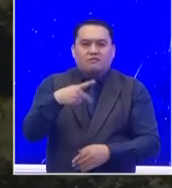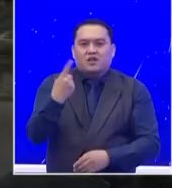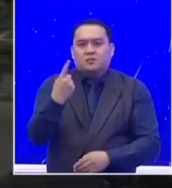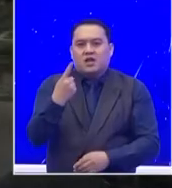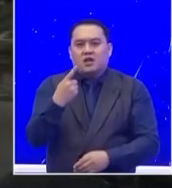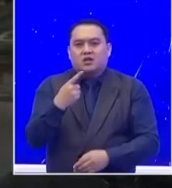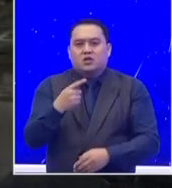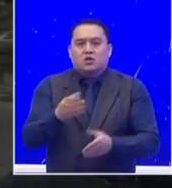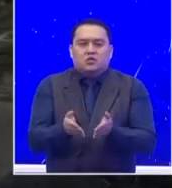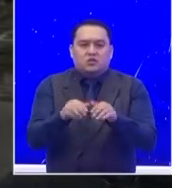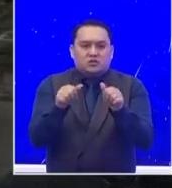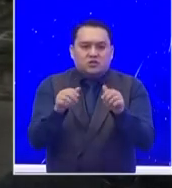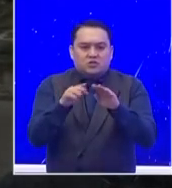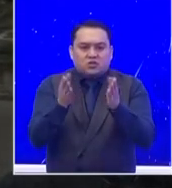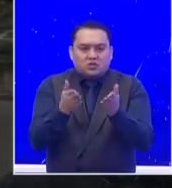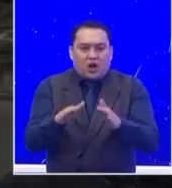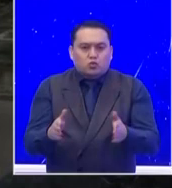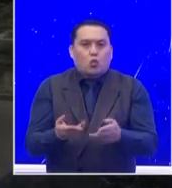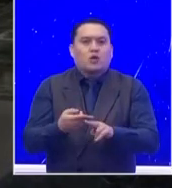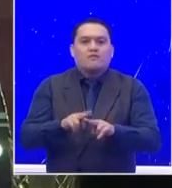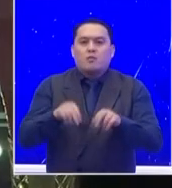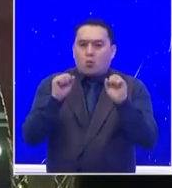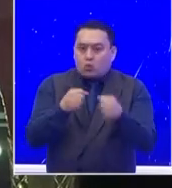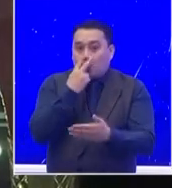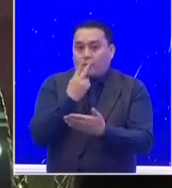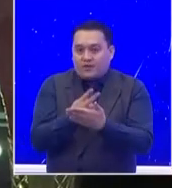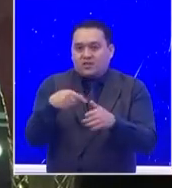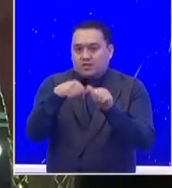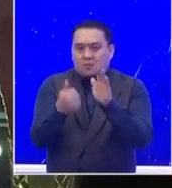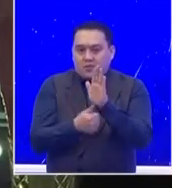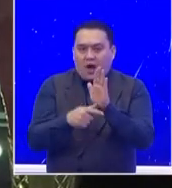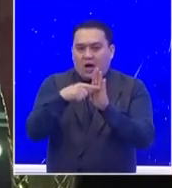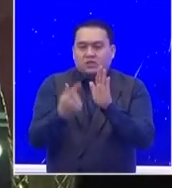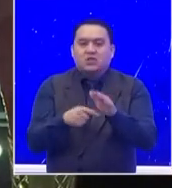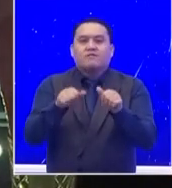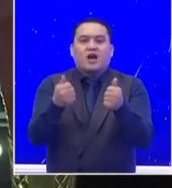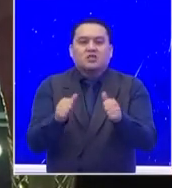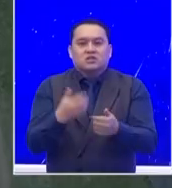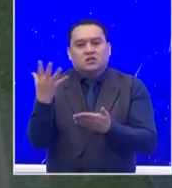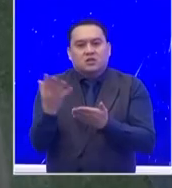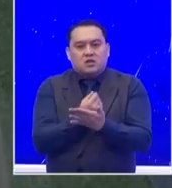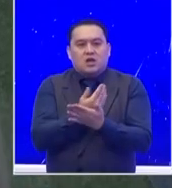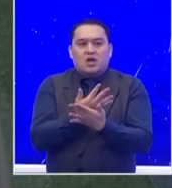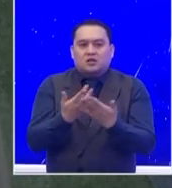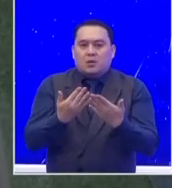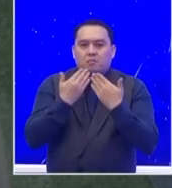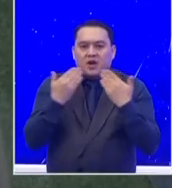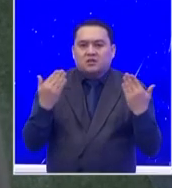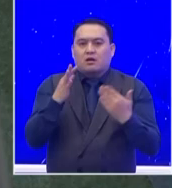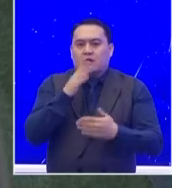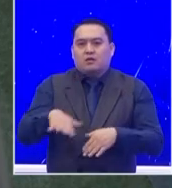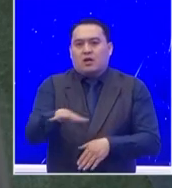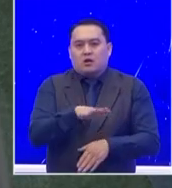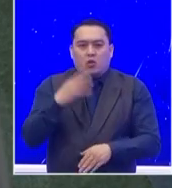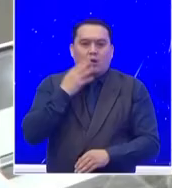21-й ритуальный сосуд. Кроме того, посетители смогли увидеть 17 экспонатов, найденных за несколько последних лет на